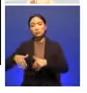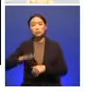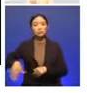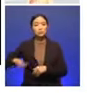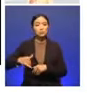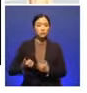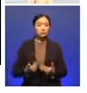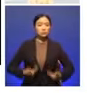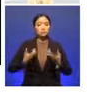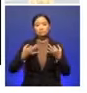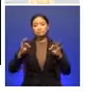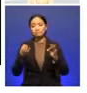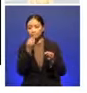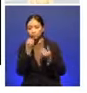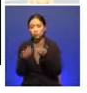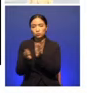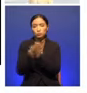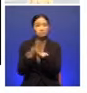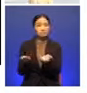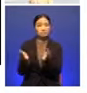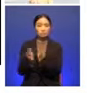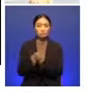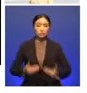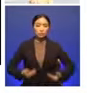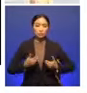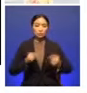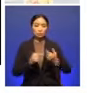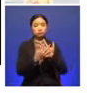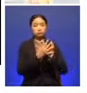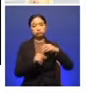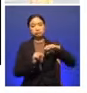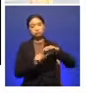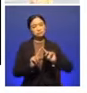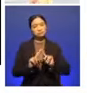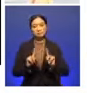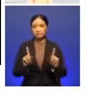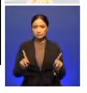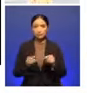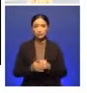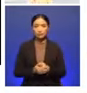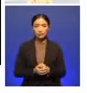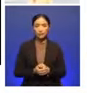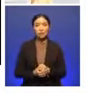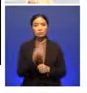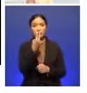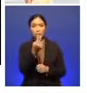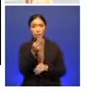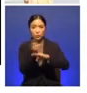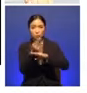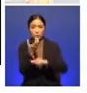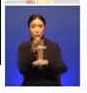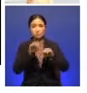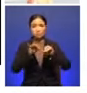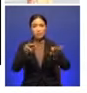การนอนเป็นอย่างนี้ทานข้าวอยู่กับครอบครัวเนี่ยชีวิตในเรือนจำเนี่ยก็จะเป็นชีวิตที่ต่างออกไปในวิดีทัศน์เนี่ยเราก็จะเห็นถึงว่